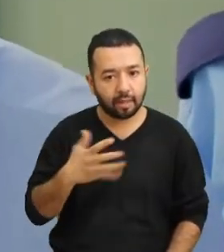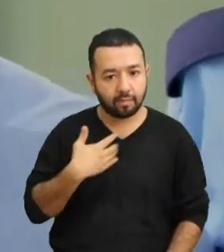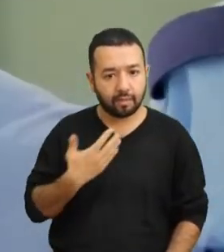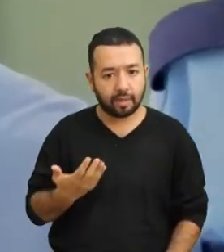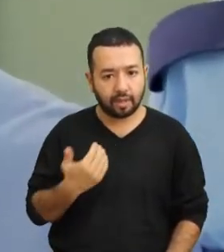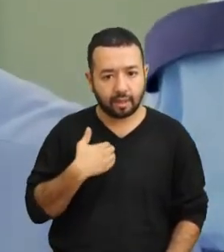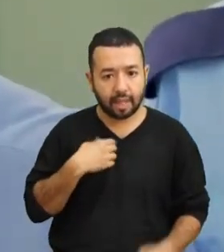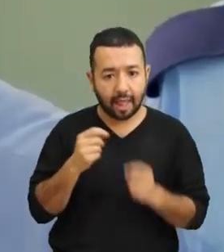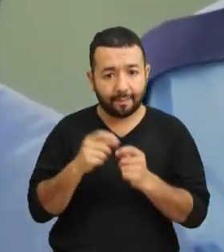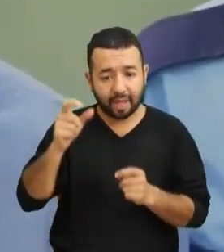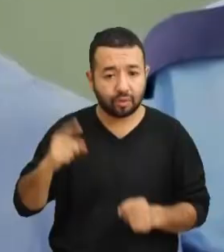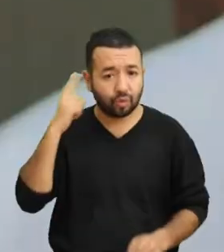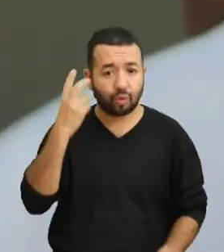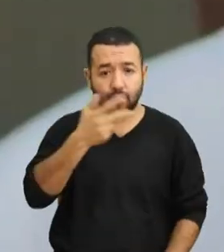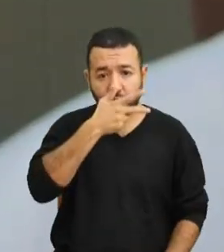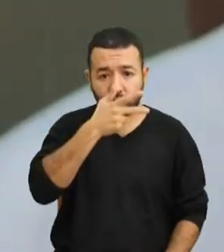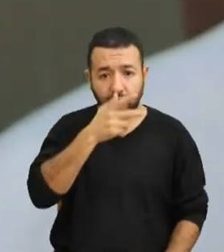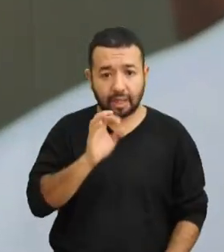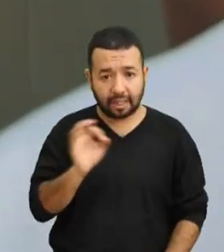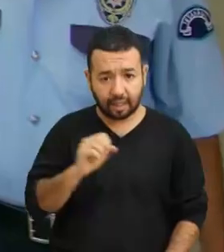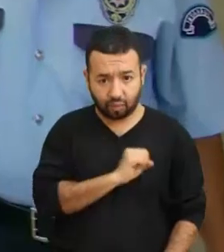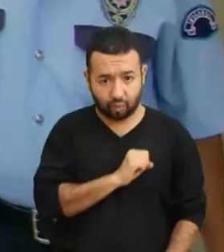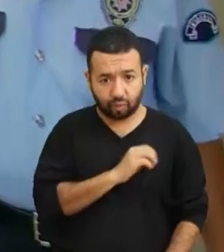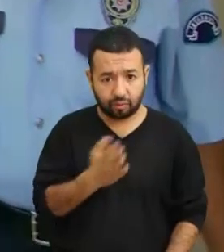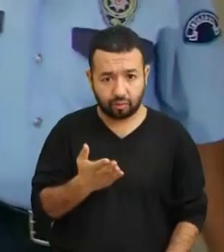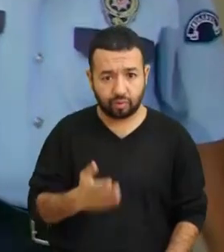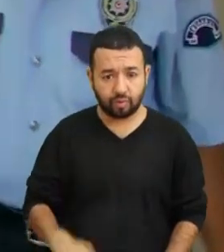aşkınıza. Biricik duyarsa çok üzülecek. Yeterince korktun mu?